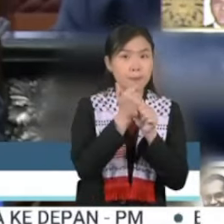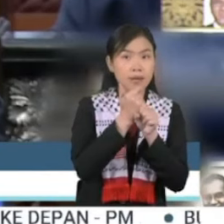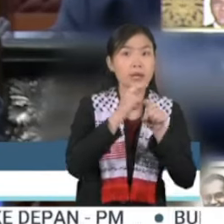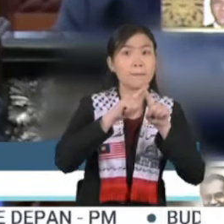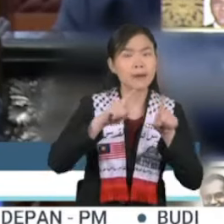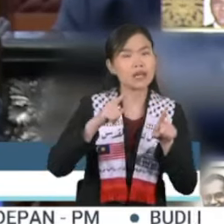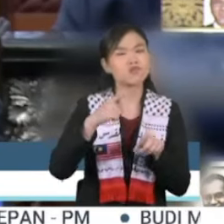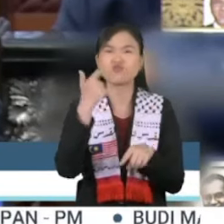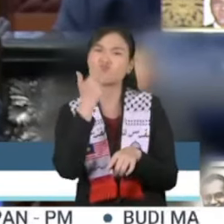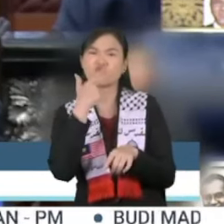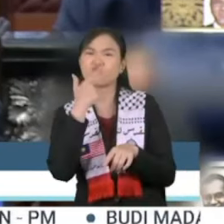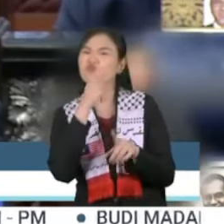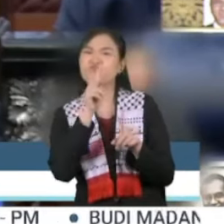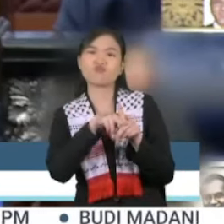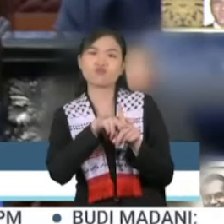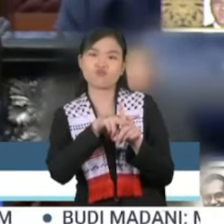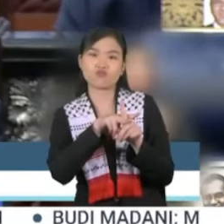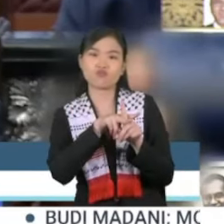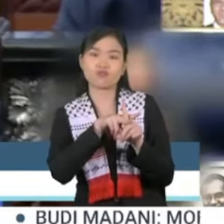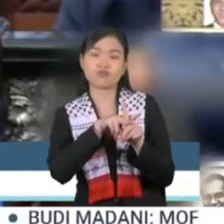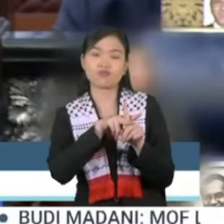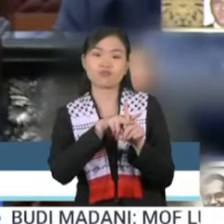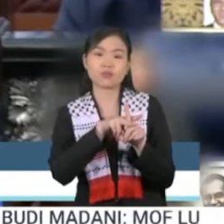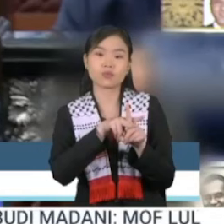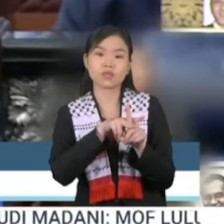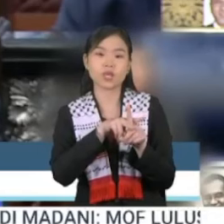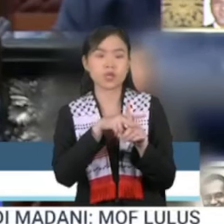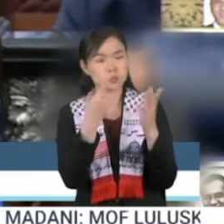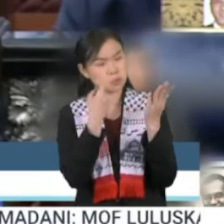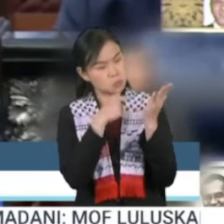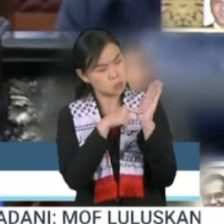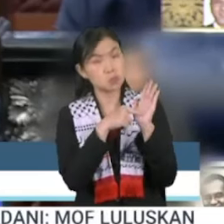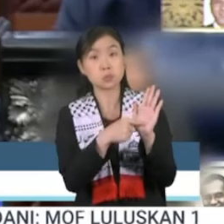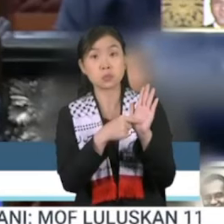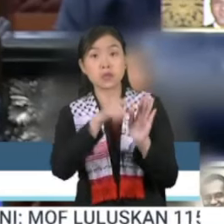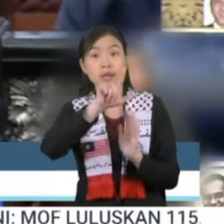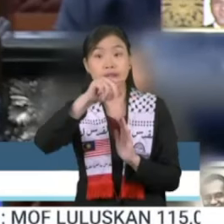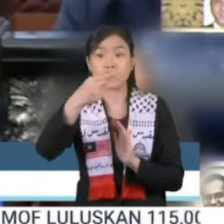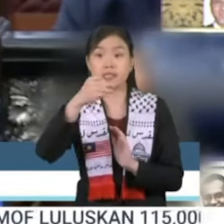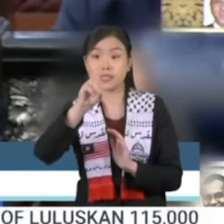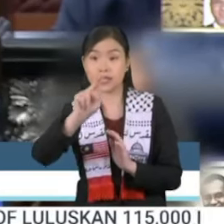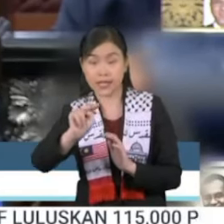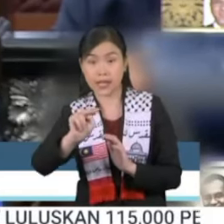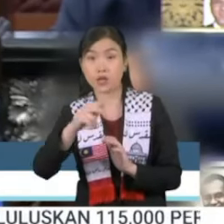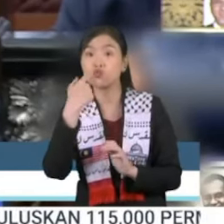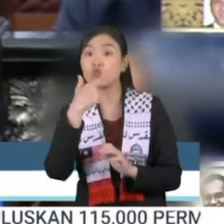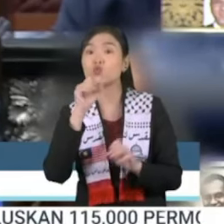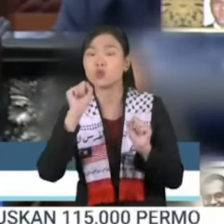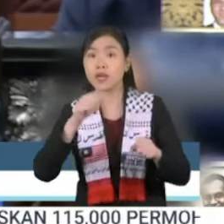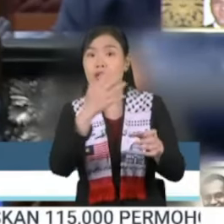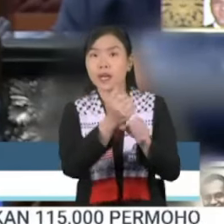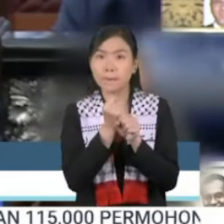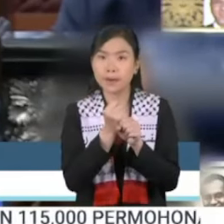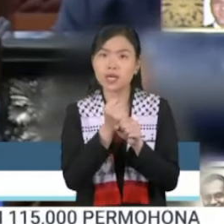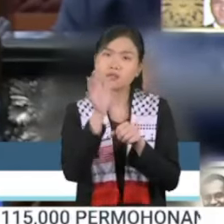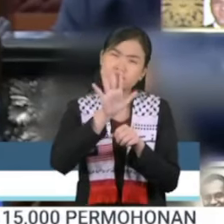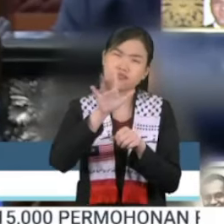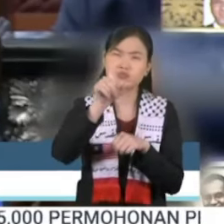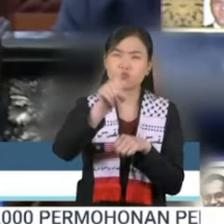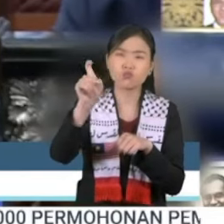memohon. Berdasarkan data LHDN, di kalangan yang layak diperhatikan, lebih